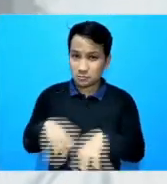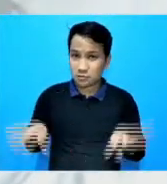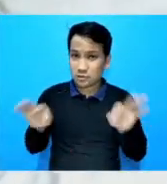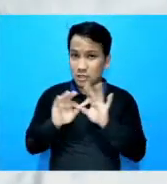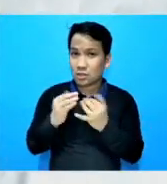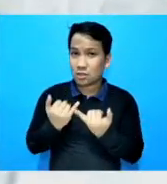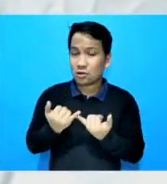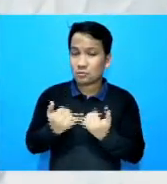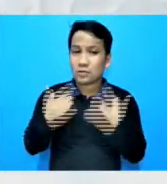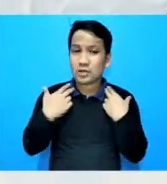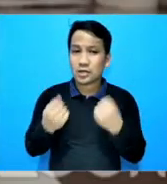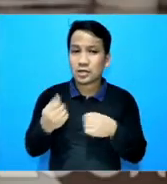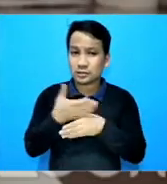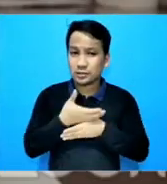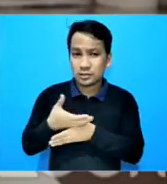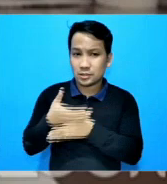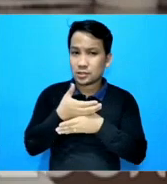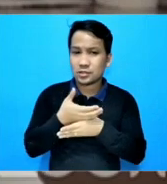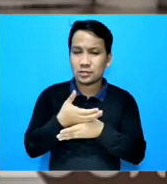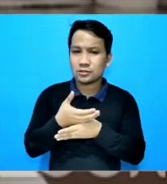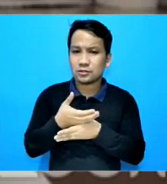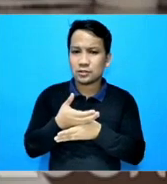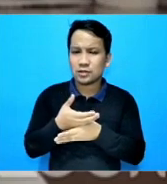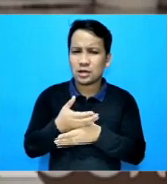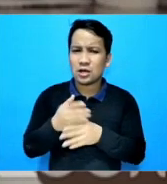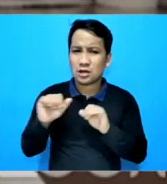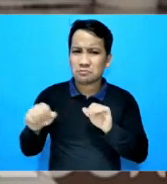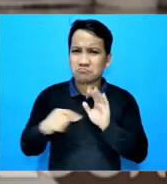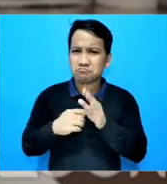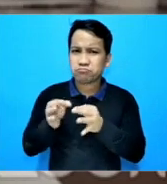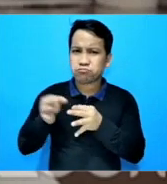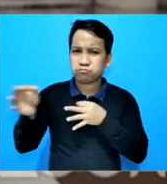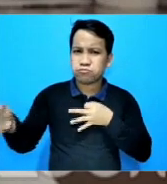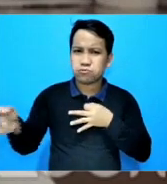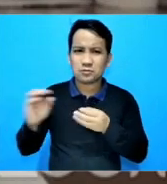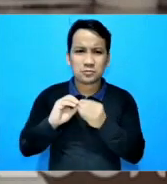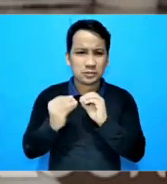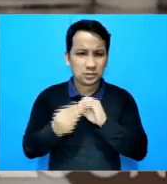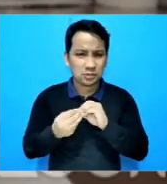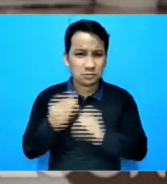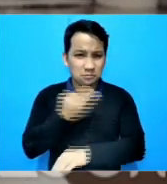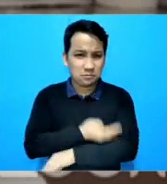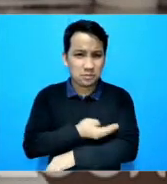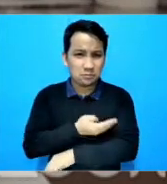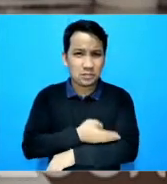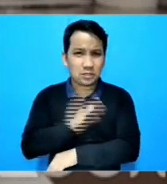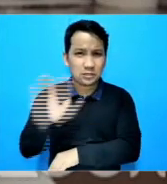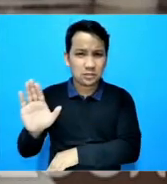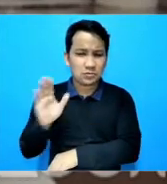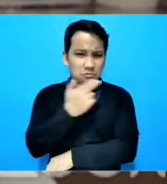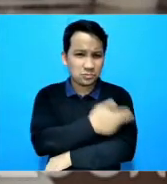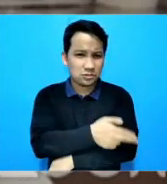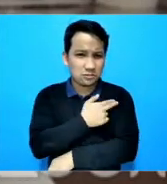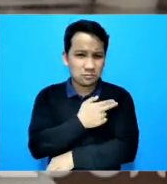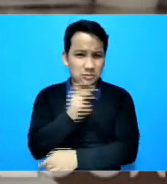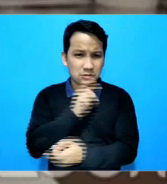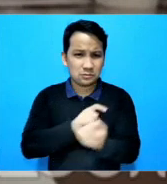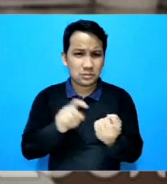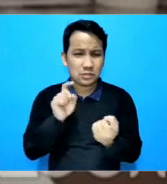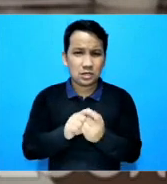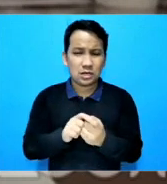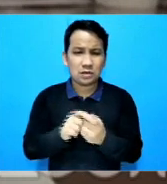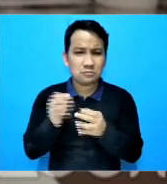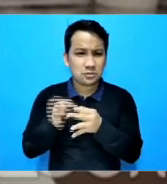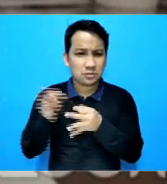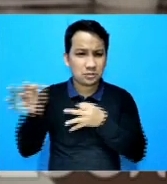yung healthcare utilization natin. So by expanding the number of beds in our hospitals, specifically, by